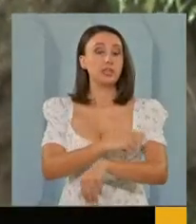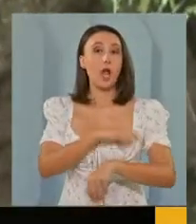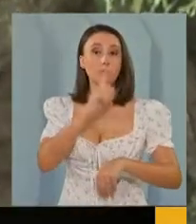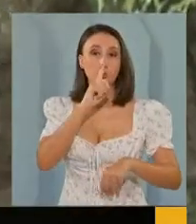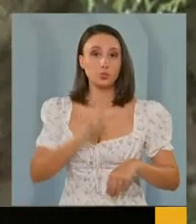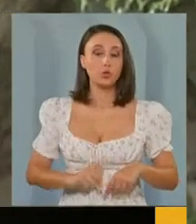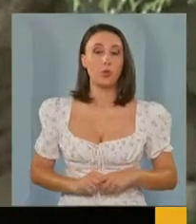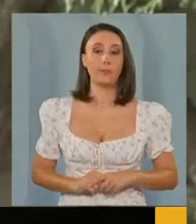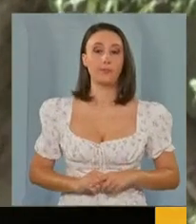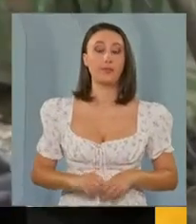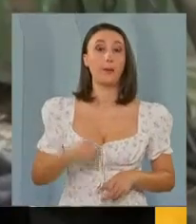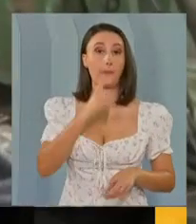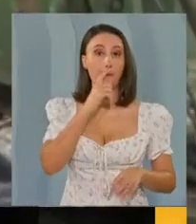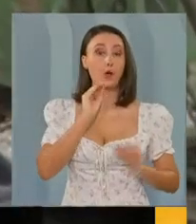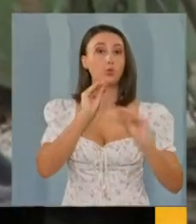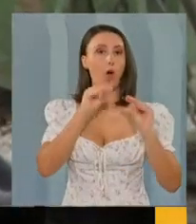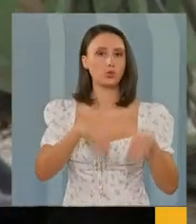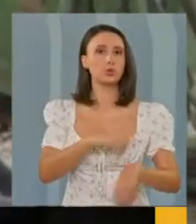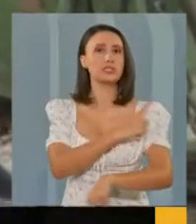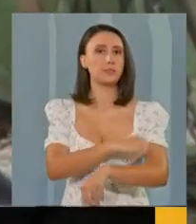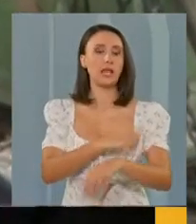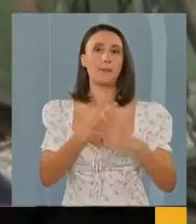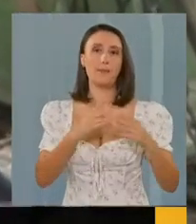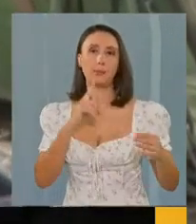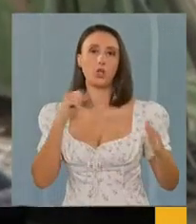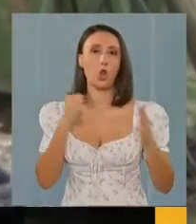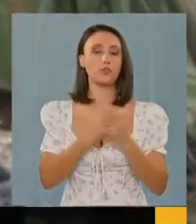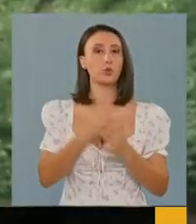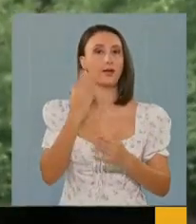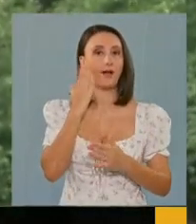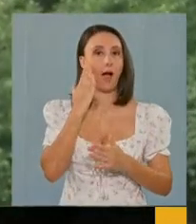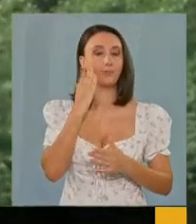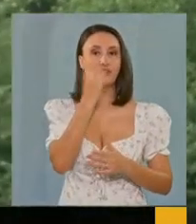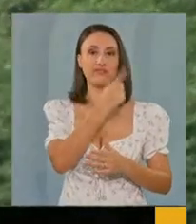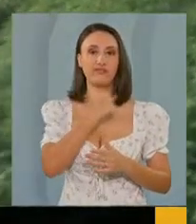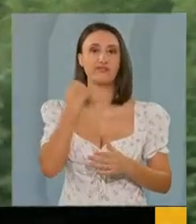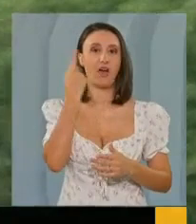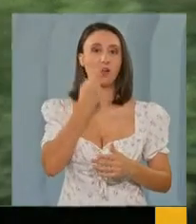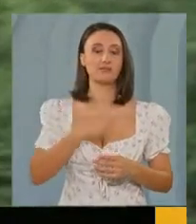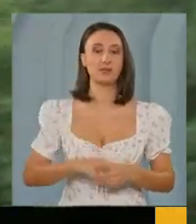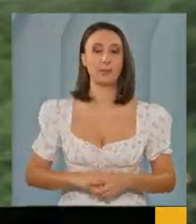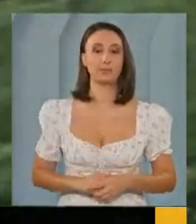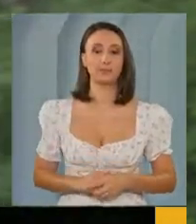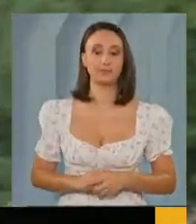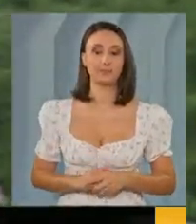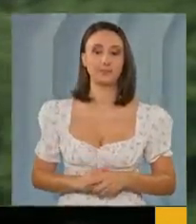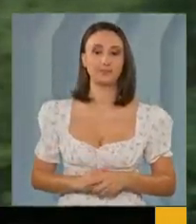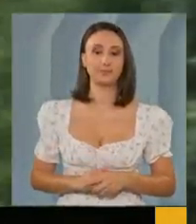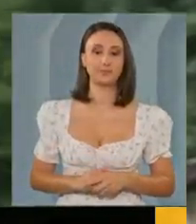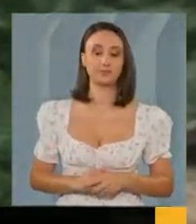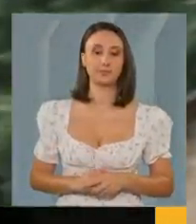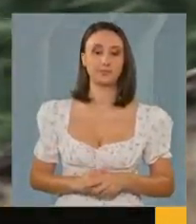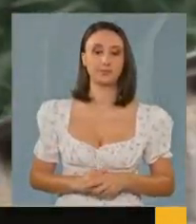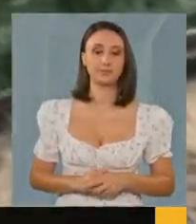în localitatea Chiojdu ajuns la spital cu multiple leziuni la nivelul capului feței cervical posterior hemitoracelui și